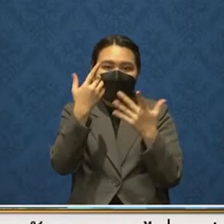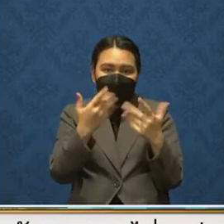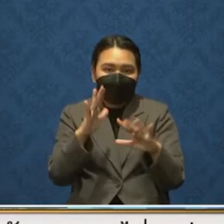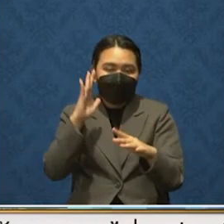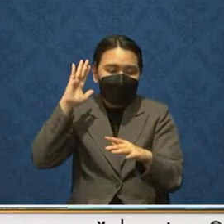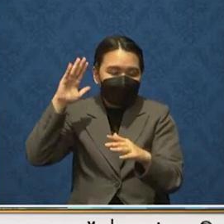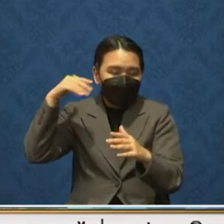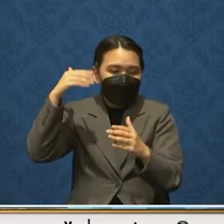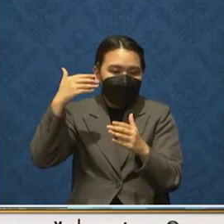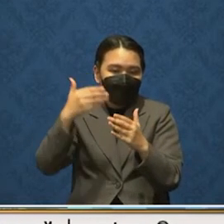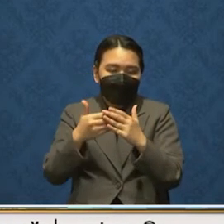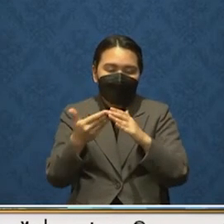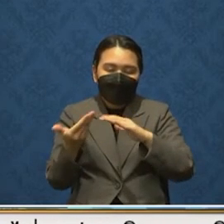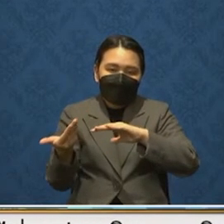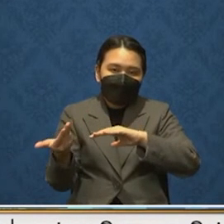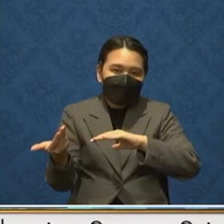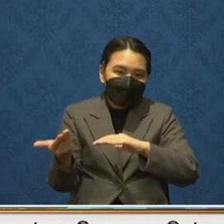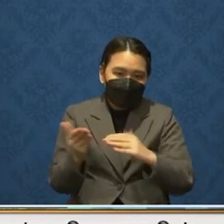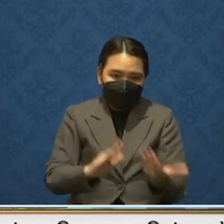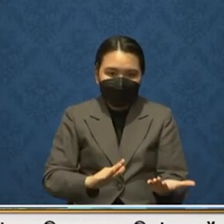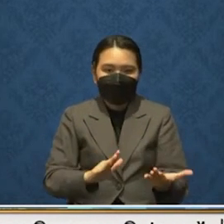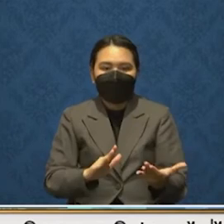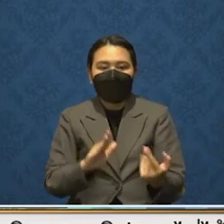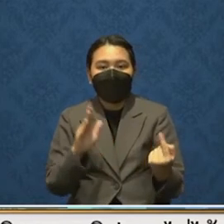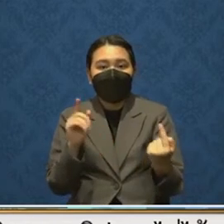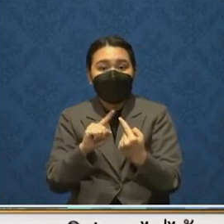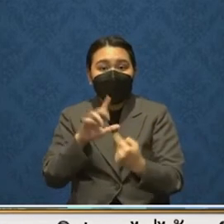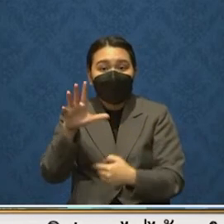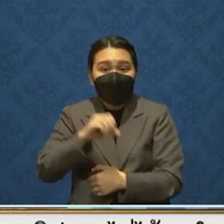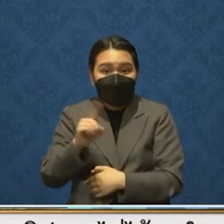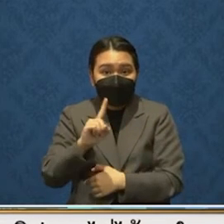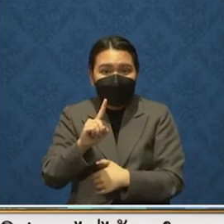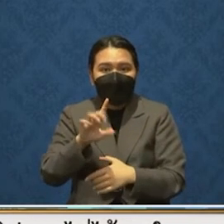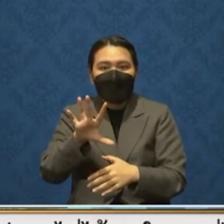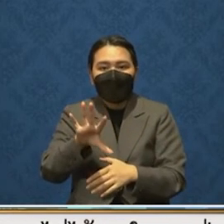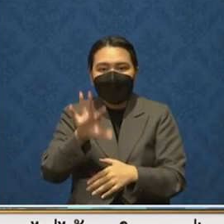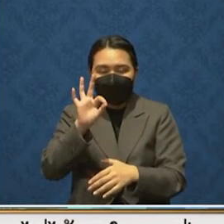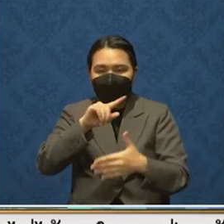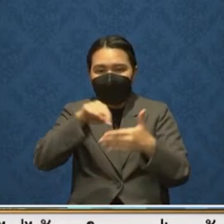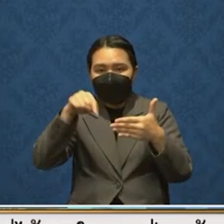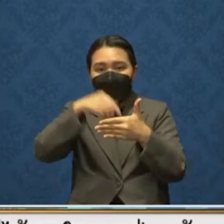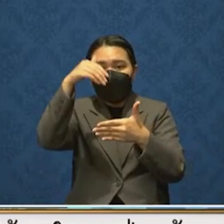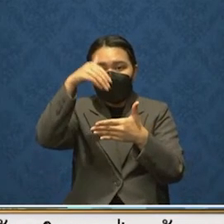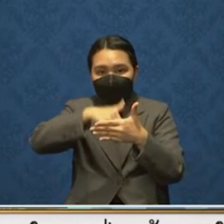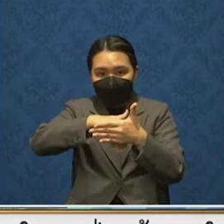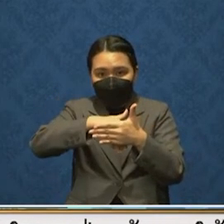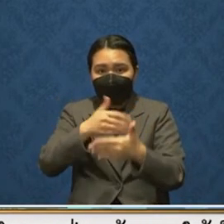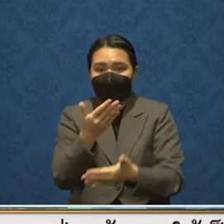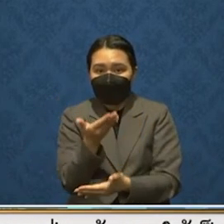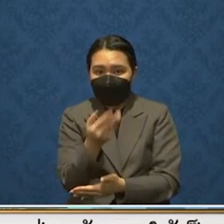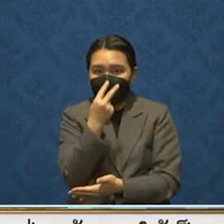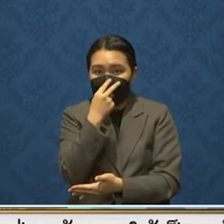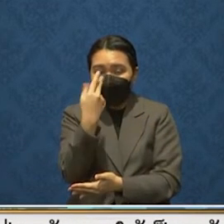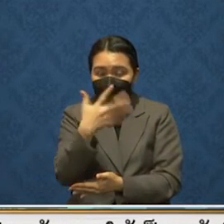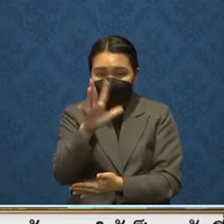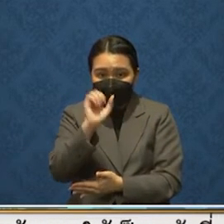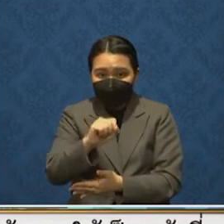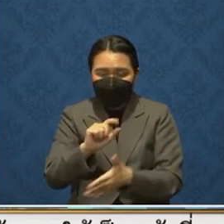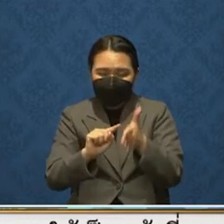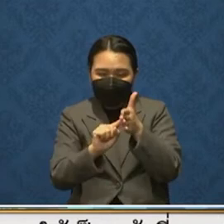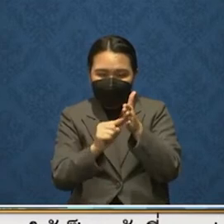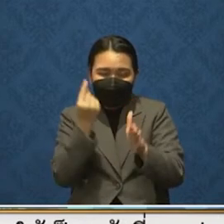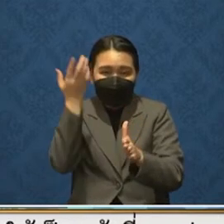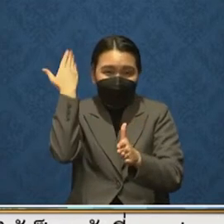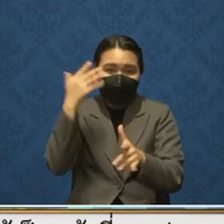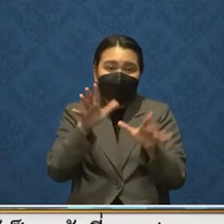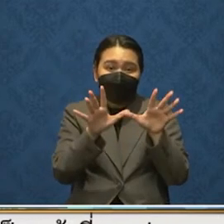ล cineเกล รกวานะ Guildที่มาจากกเรื giaเกงงตอีกทหยินumuว่าปีแรก caUNDคุยก